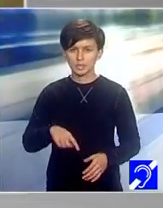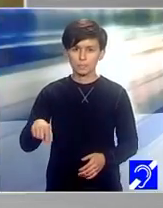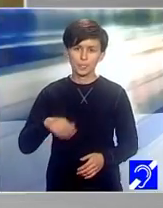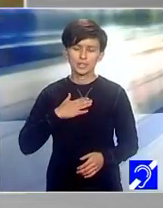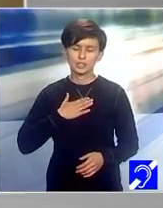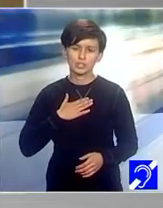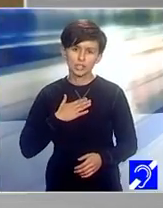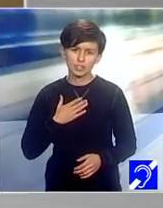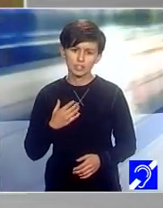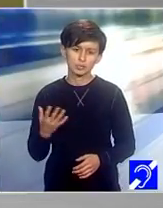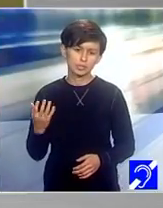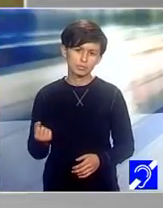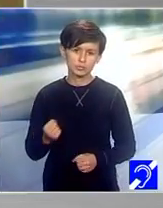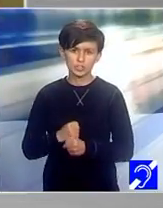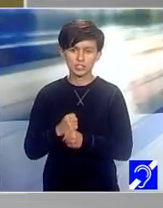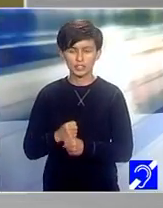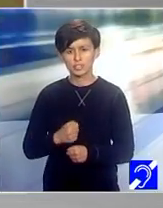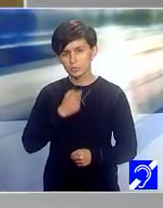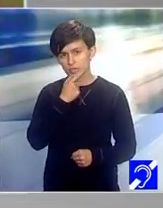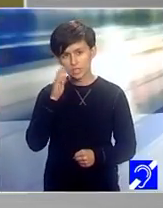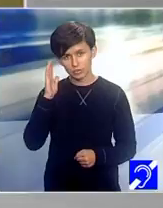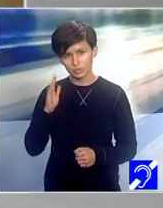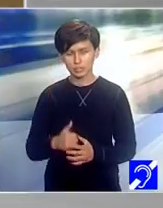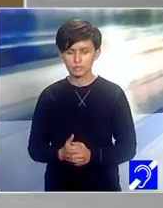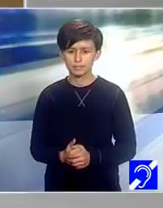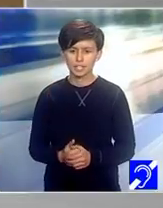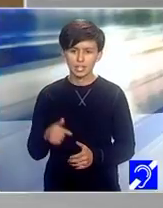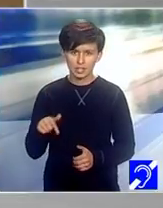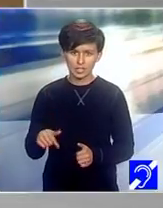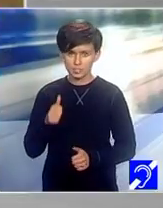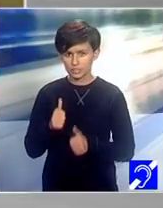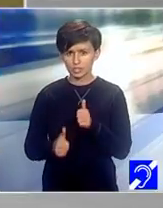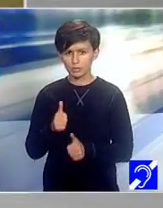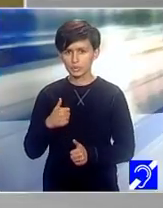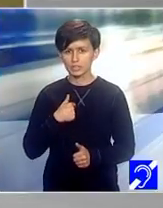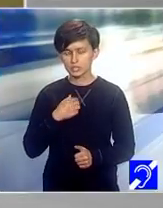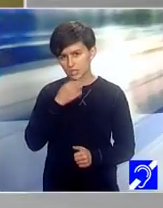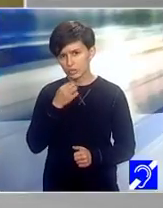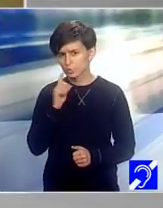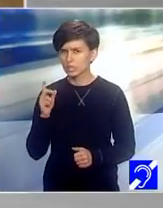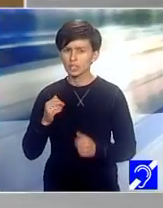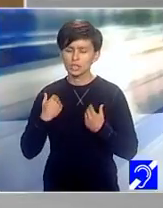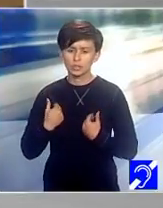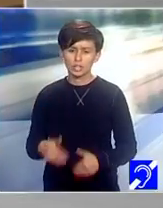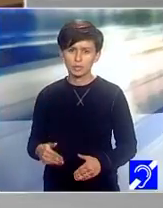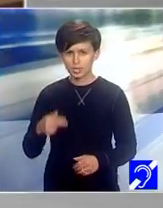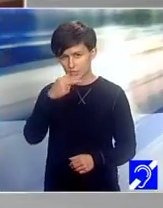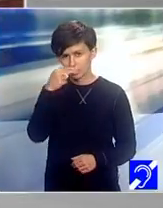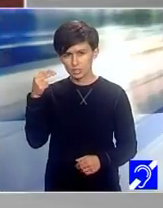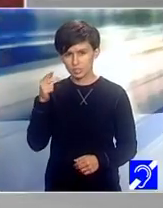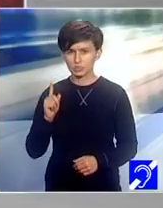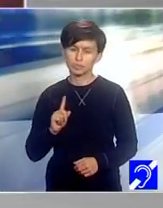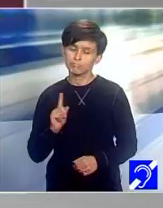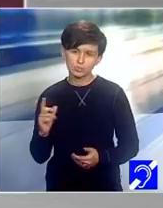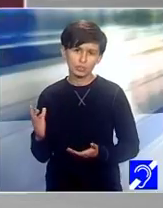ceea ce să facem în următorii ani. La această competiție aș spune că nu am pierdut titlul, ci nu l-am câștigat, este o diferență